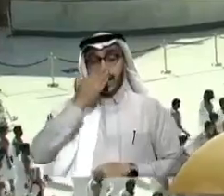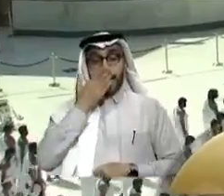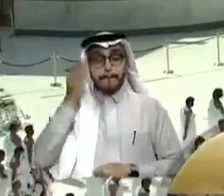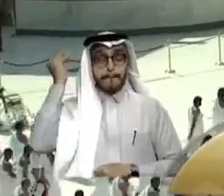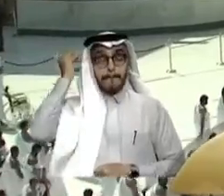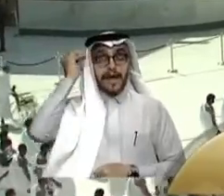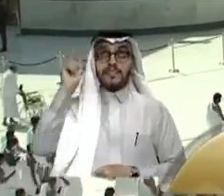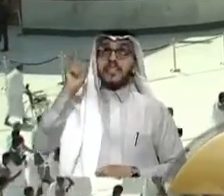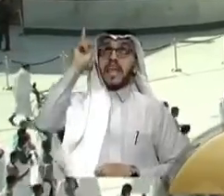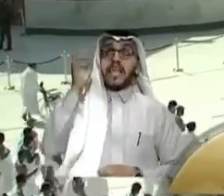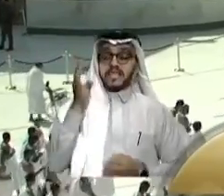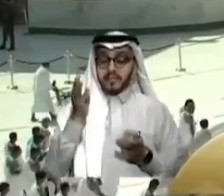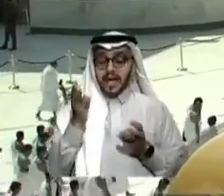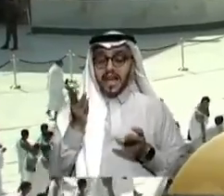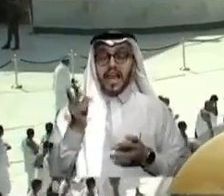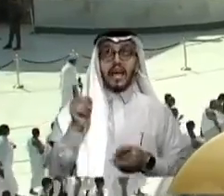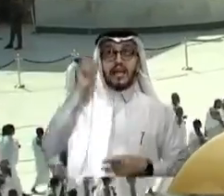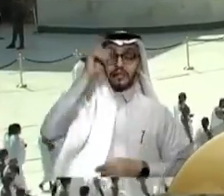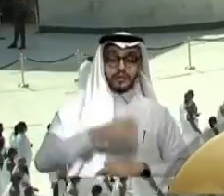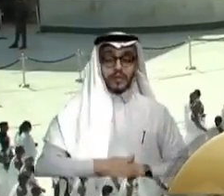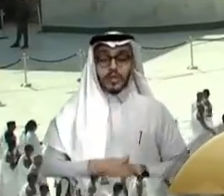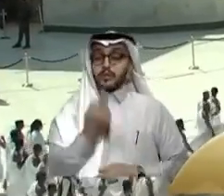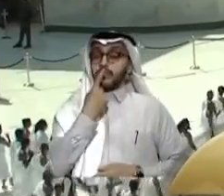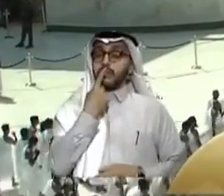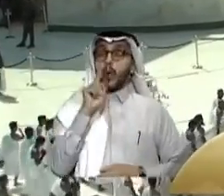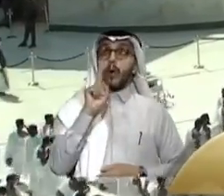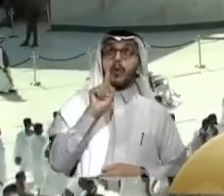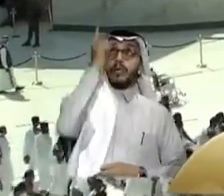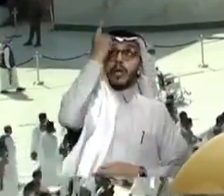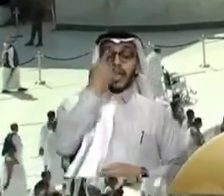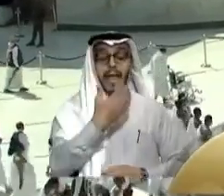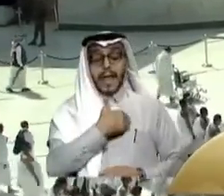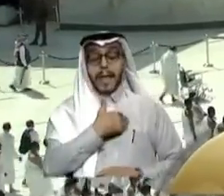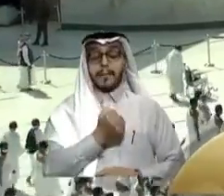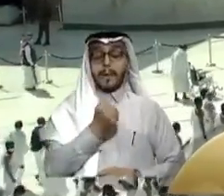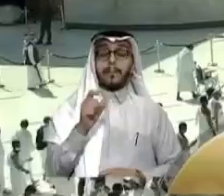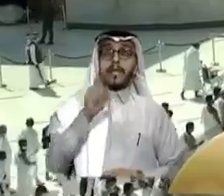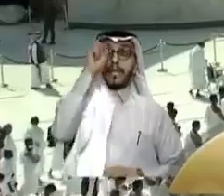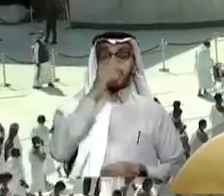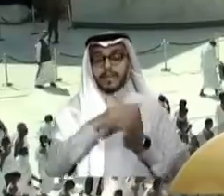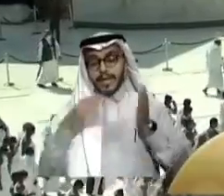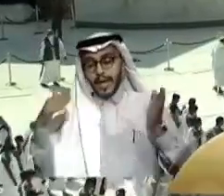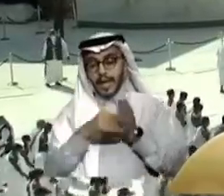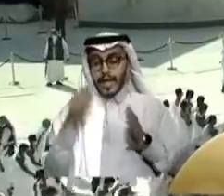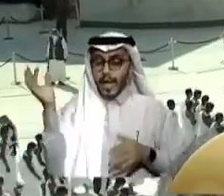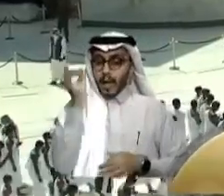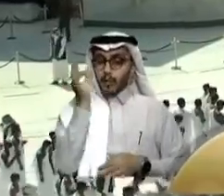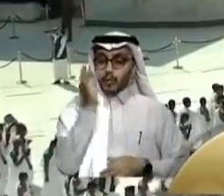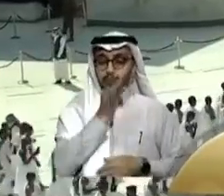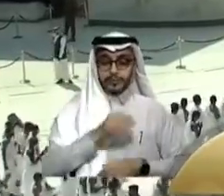معرفة الله سبحانه وتعالى وتوحيده والإيمان به. انتهى كلامه.